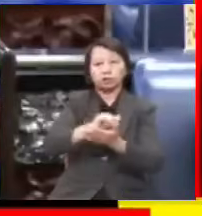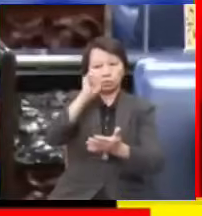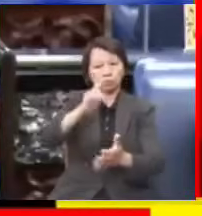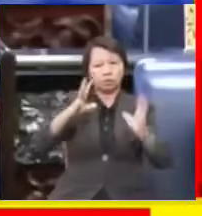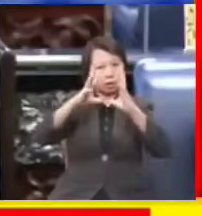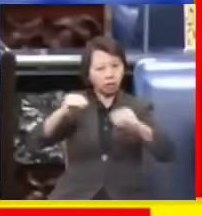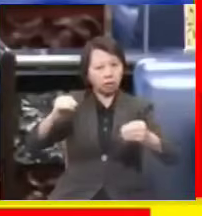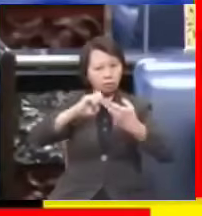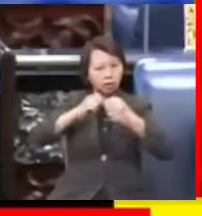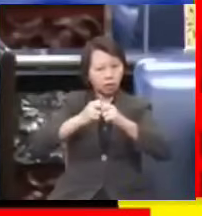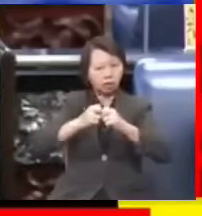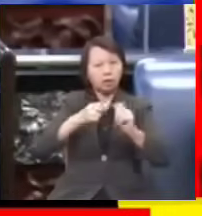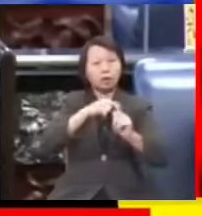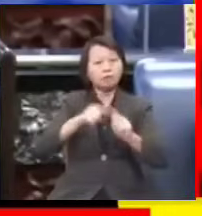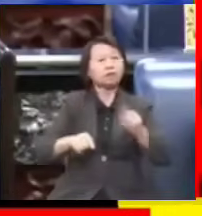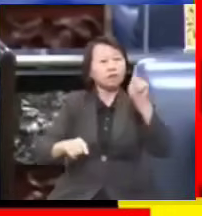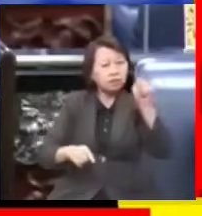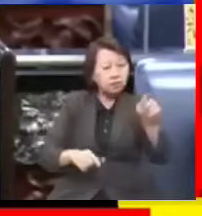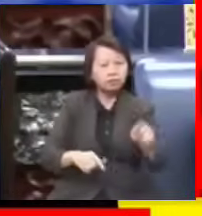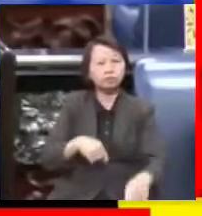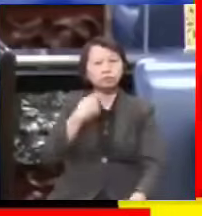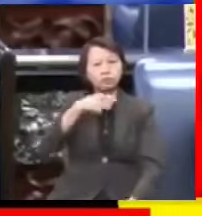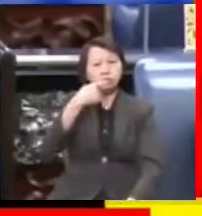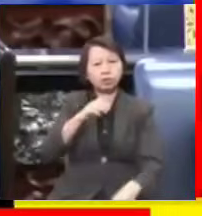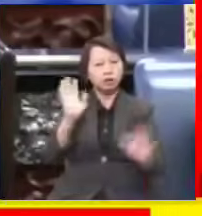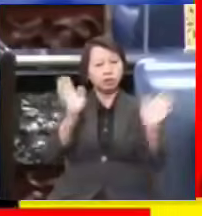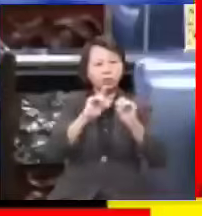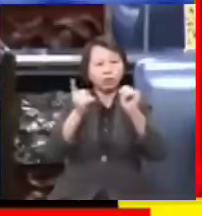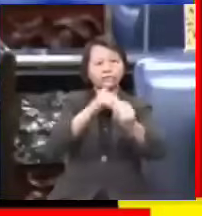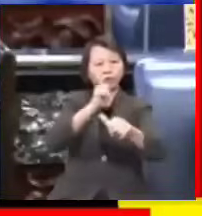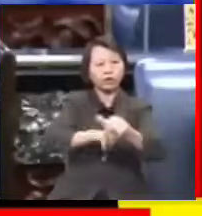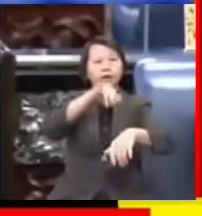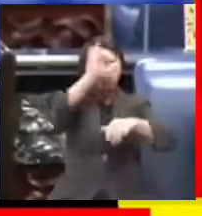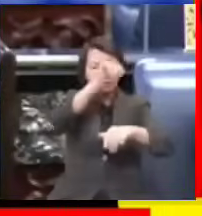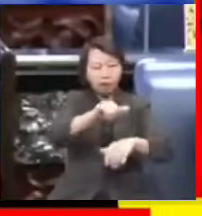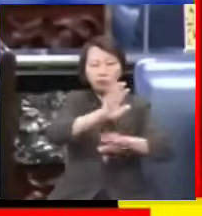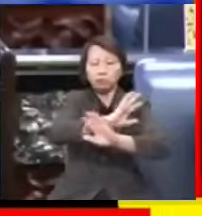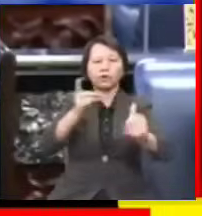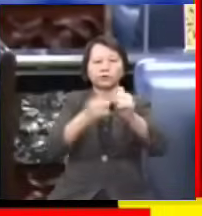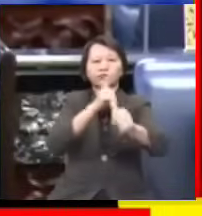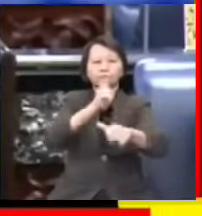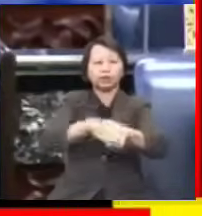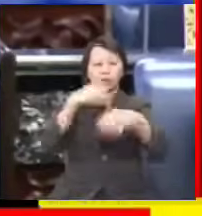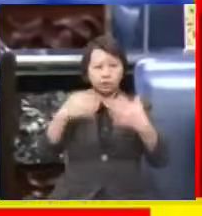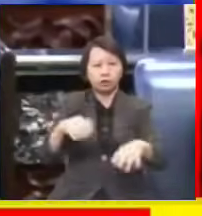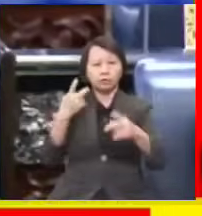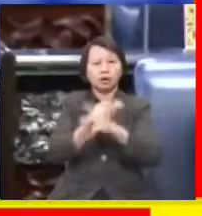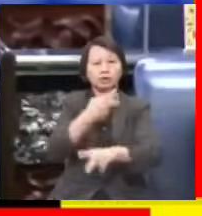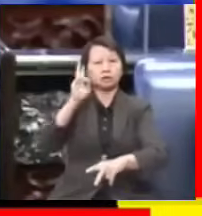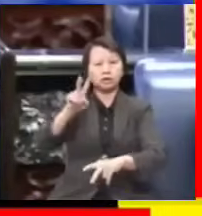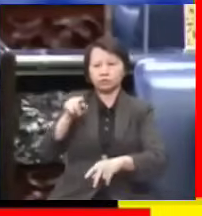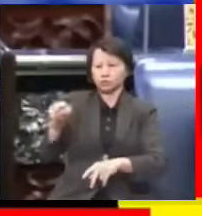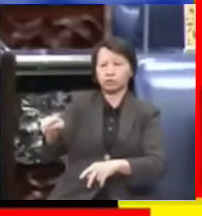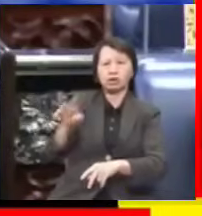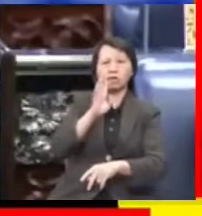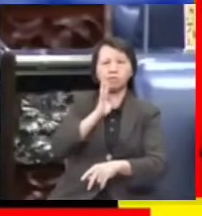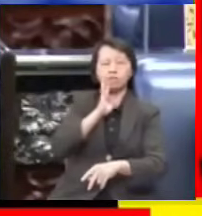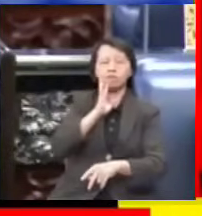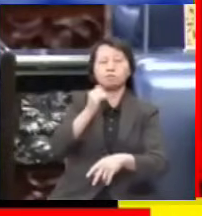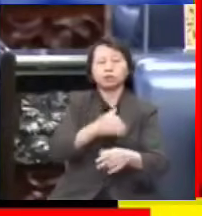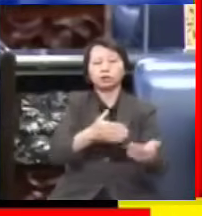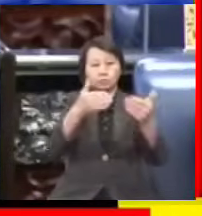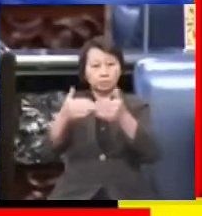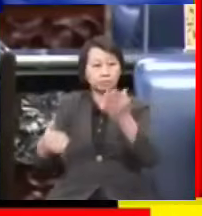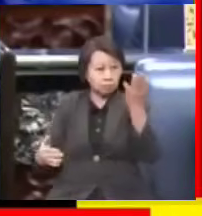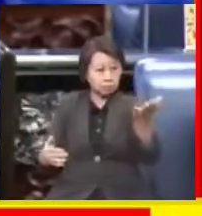ditangani. Tetapi apabila Yang Berhormat Tambun menyebut ini bukan kali pertama, ya, ini bukan kali pertama, ini sudah kali kedua tahun ini dan disusuli oleh